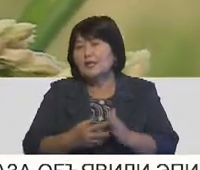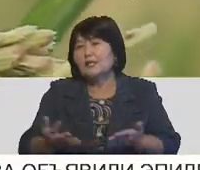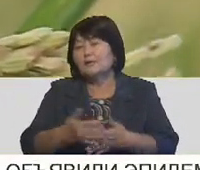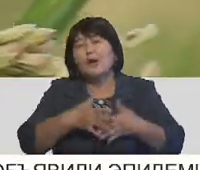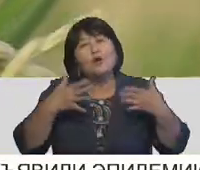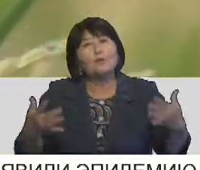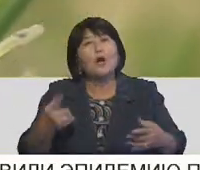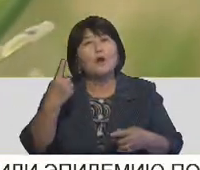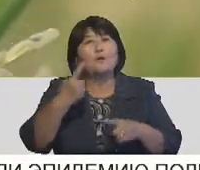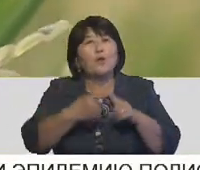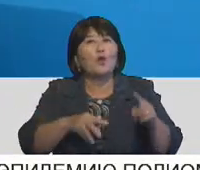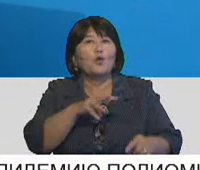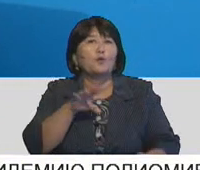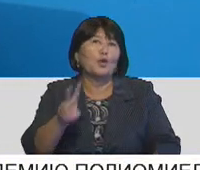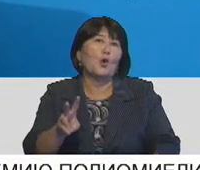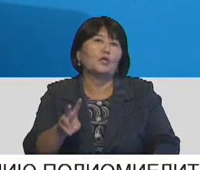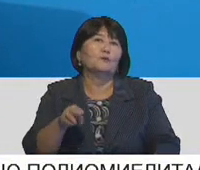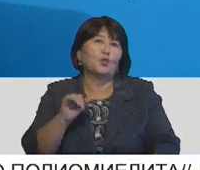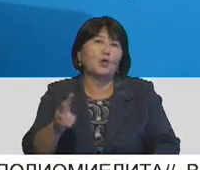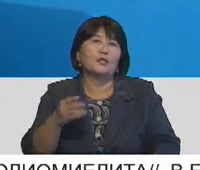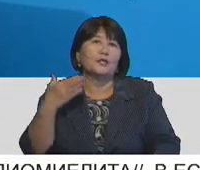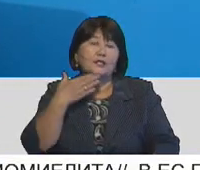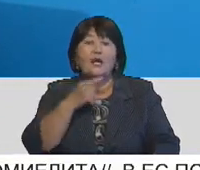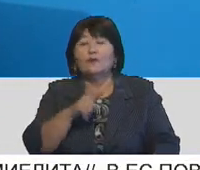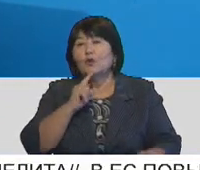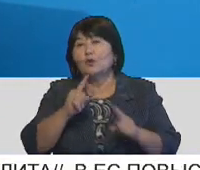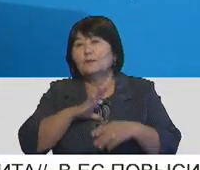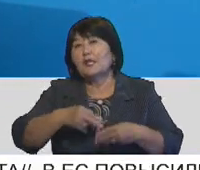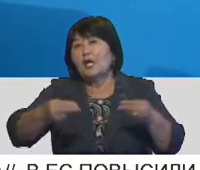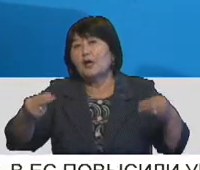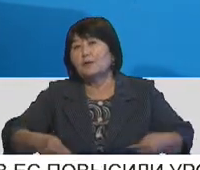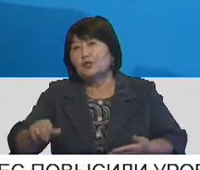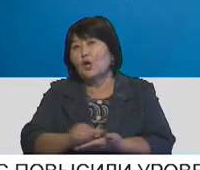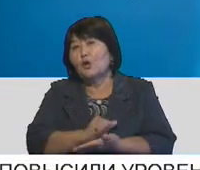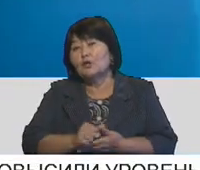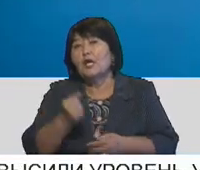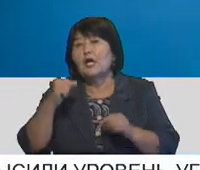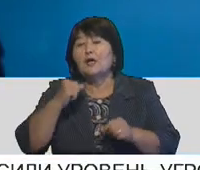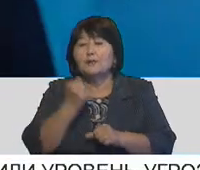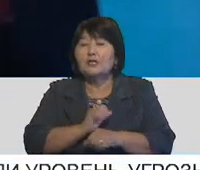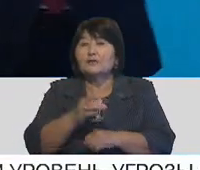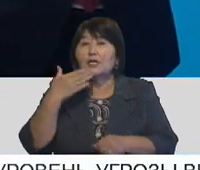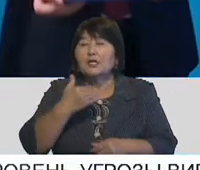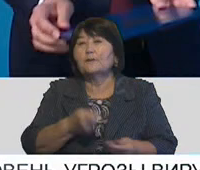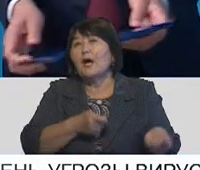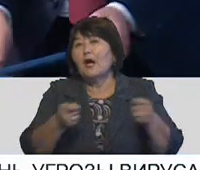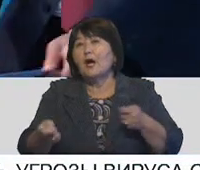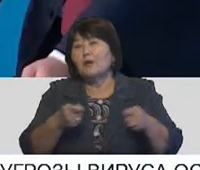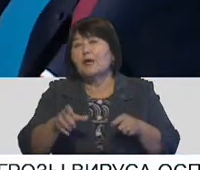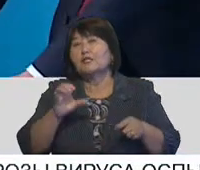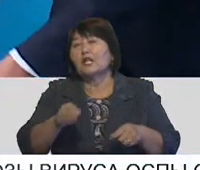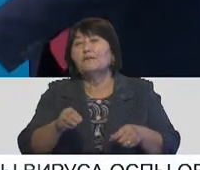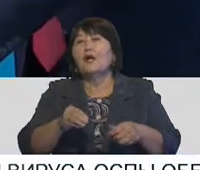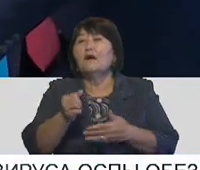свыше полмиллиона тонн риса в ходе семинара совещаний были подписаны меморандумы с производителями риса о поставках ста фонда